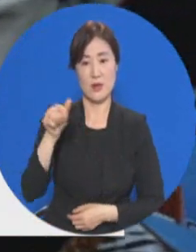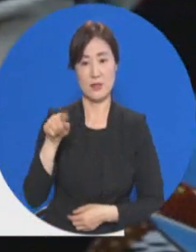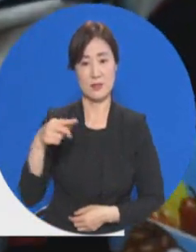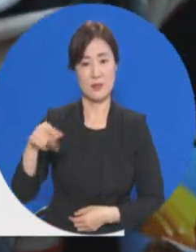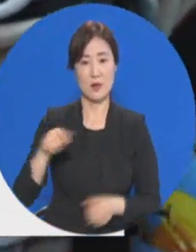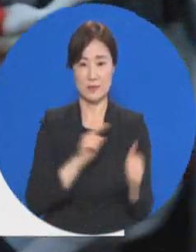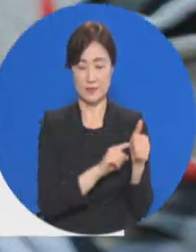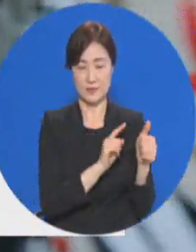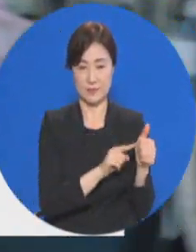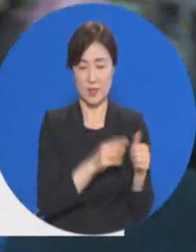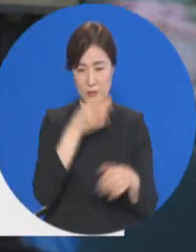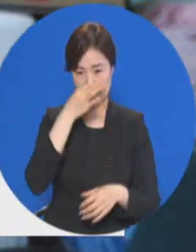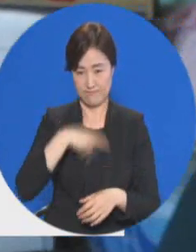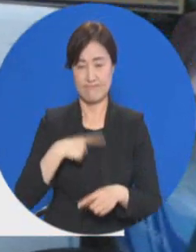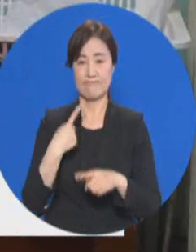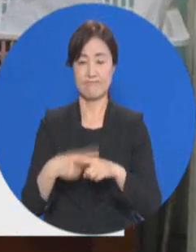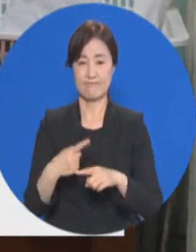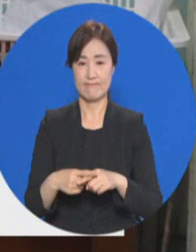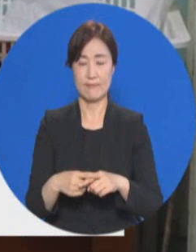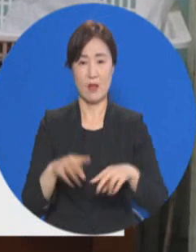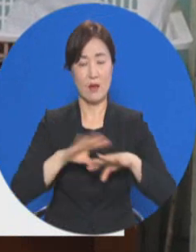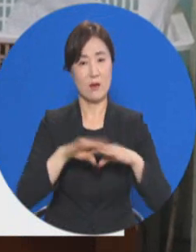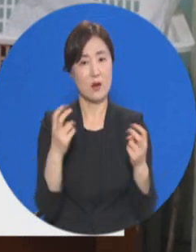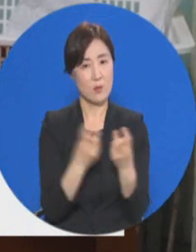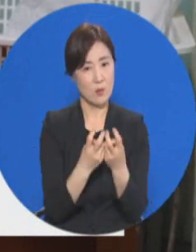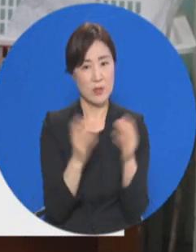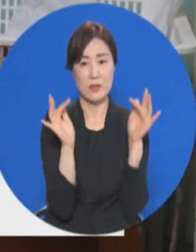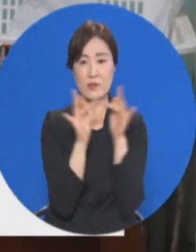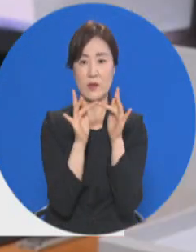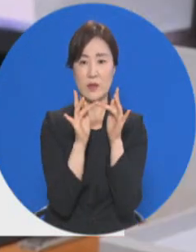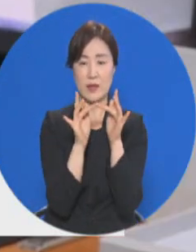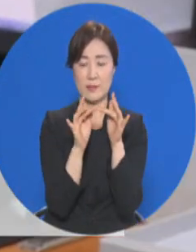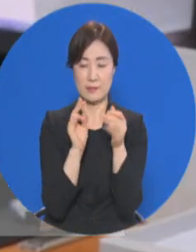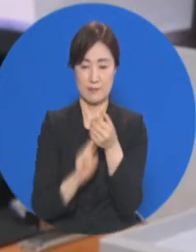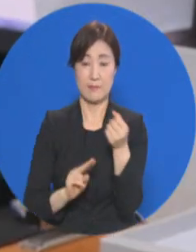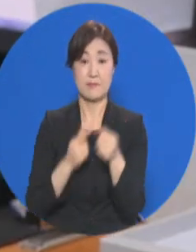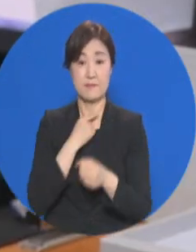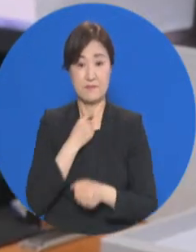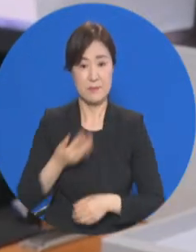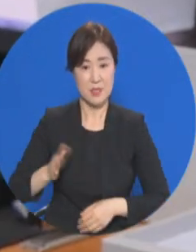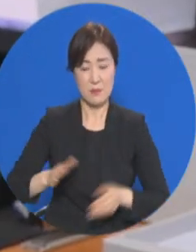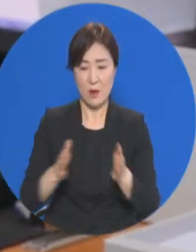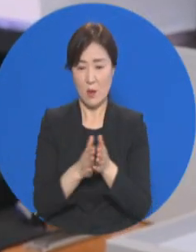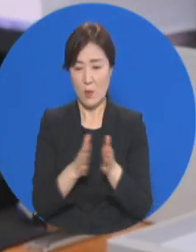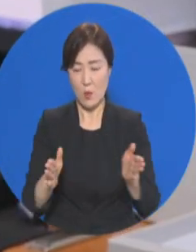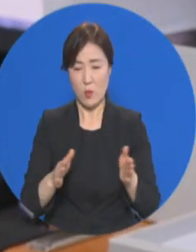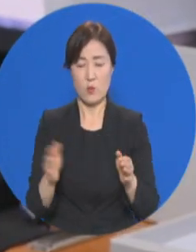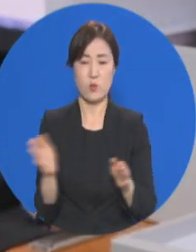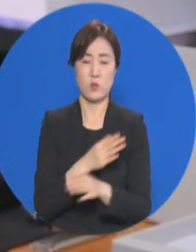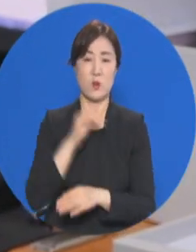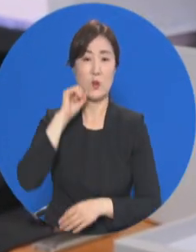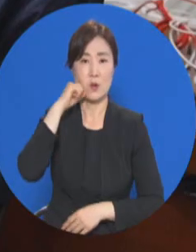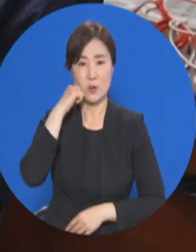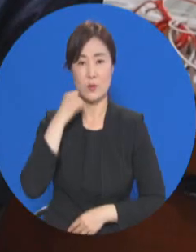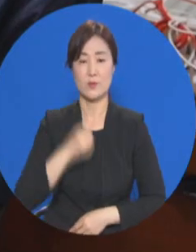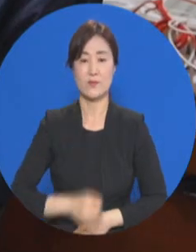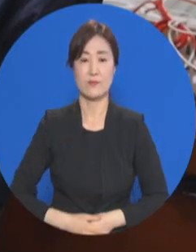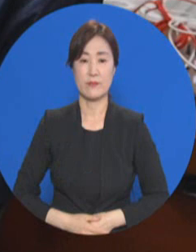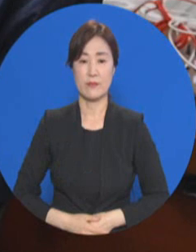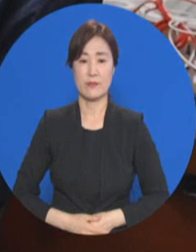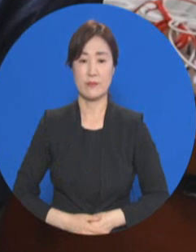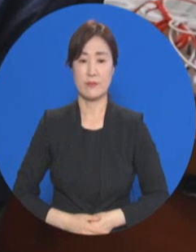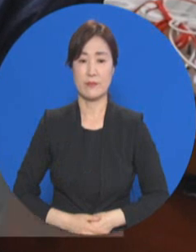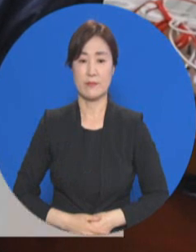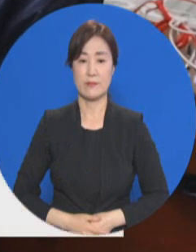마찬가지. 대안을 역시 인터넷 판매에서 찾고 있지만 시작의 문턱을 넘기가 만만치 않습니다. 거래처가